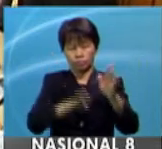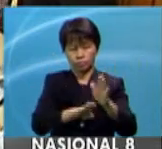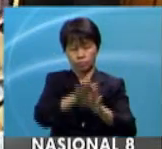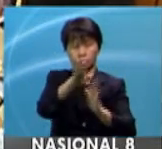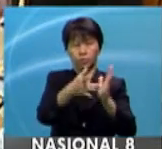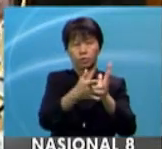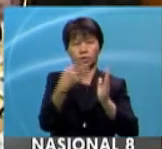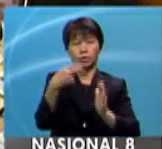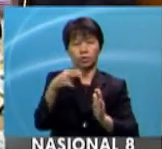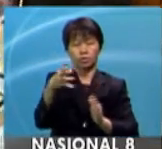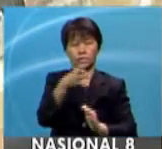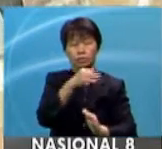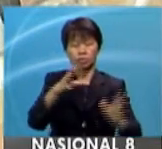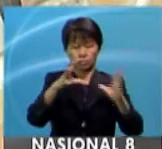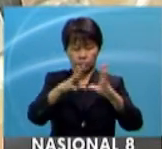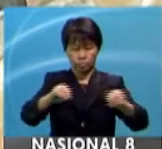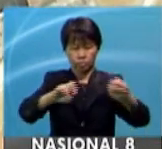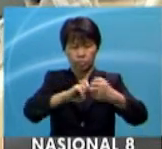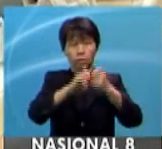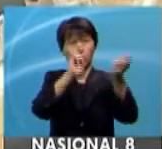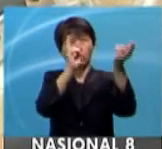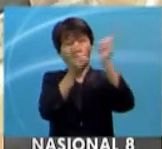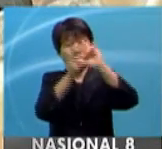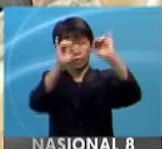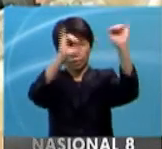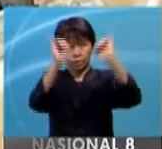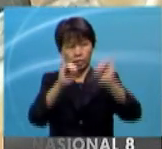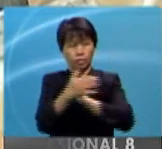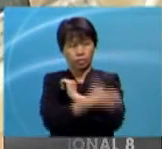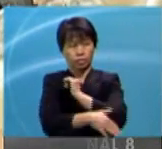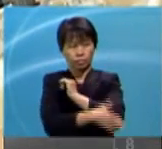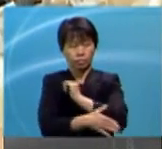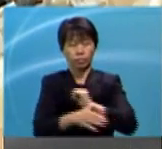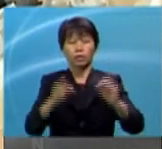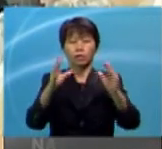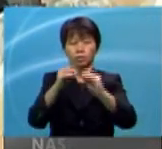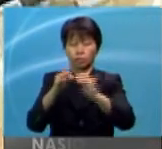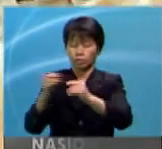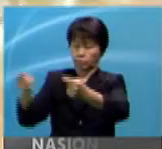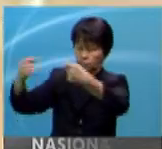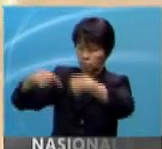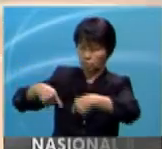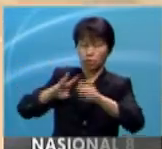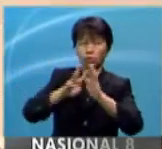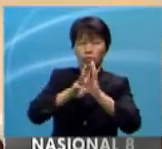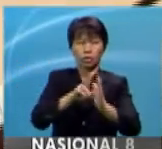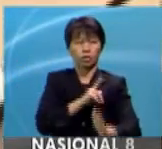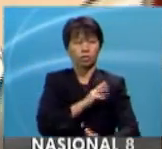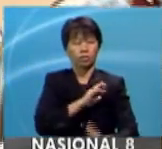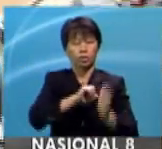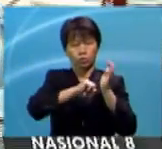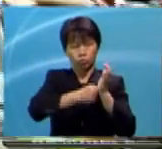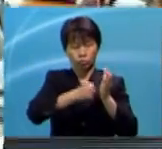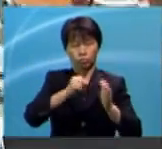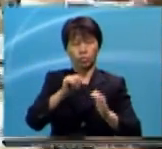teknologi hijau dan menangani isu perubahan iklim negara. Mesyuarat itu juga dihadiri Wakil Kementerian Sumber